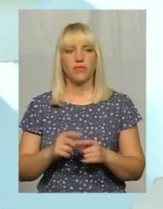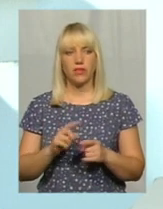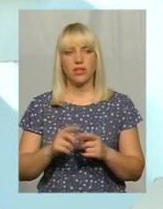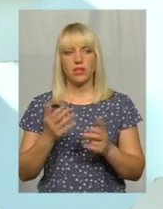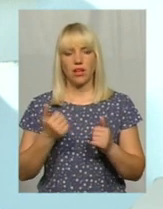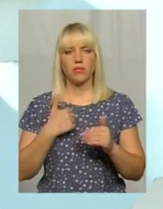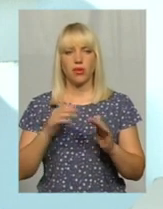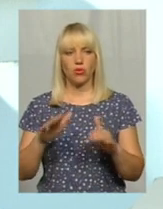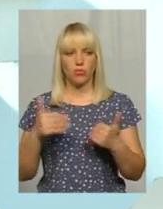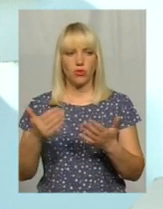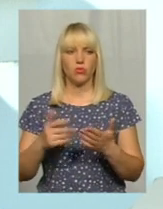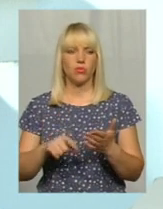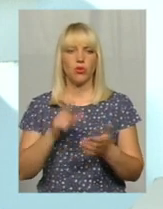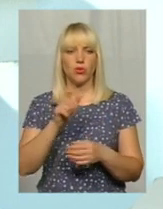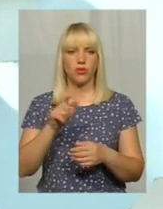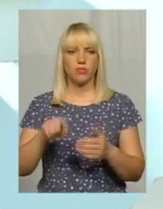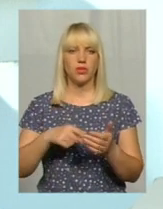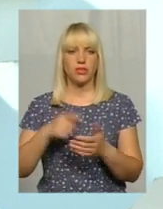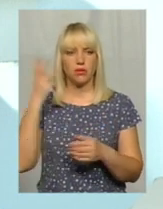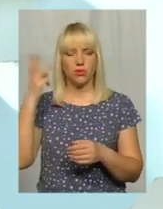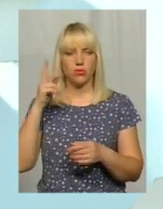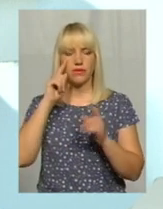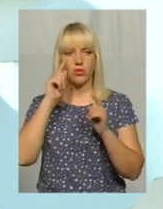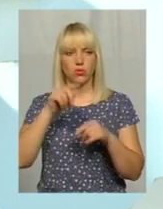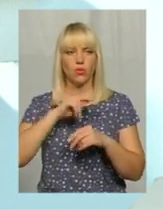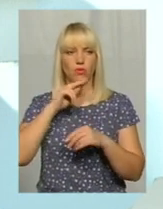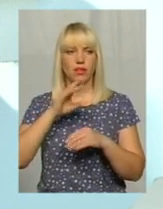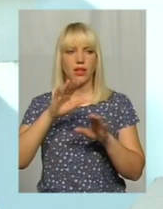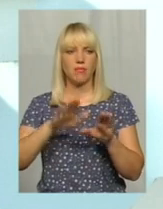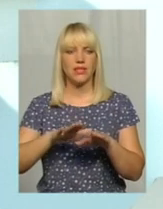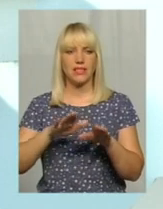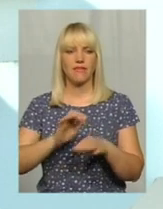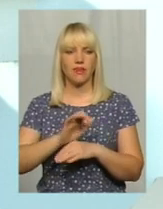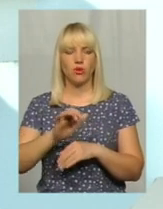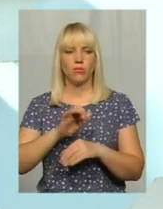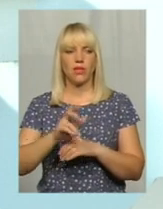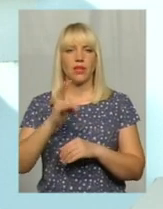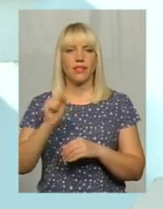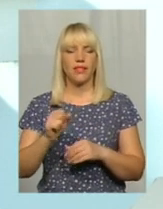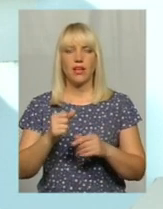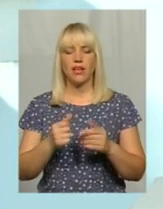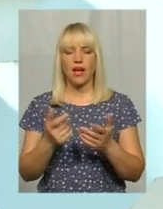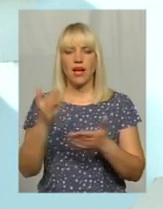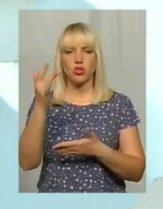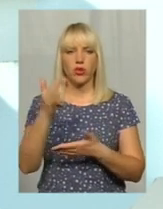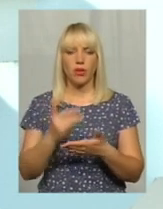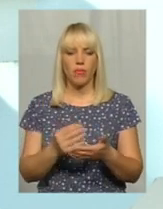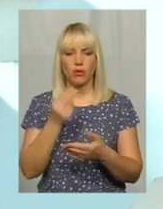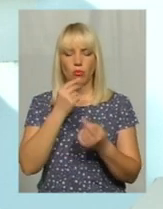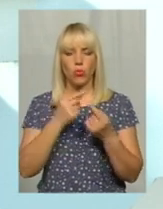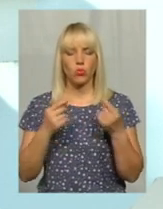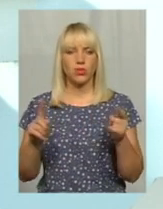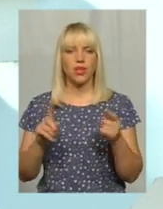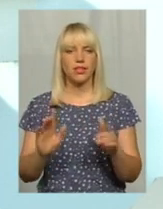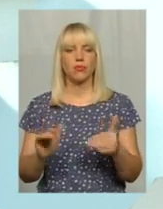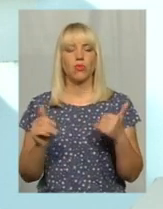міста Хмельницького звернути увагу на місцевих виробників, звернути на асортимент продукції, який вони